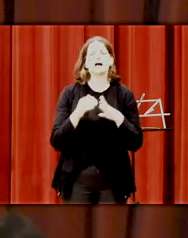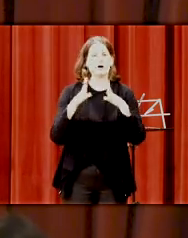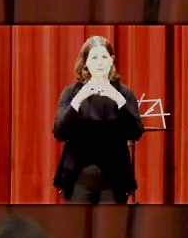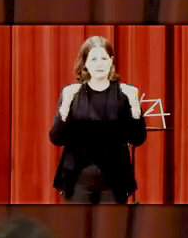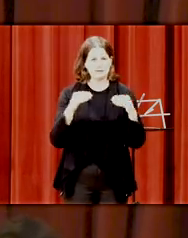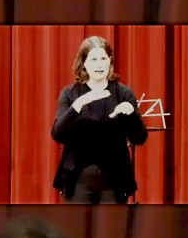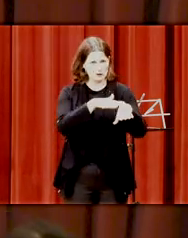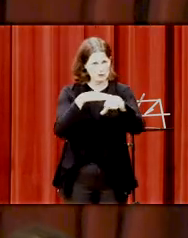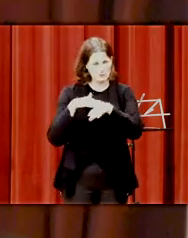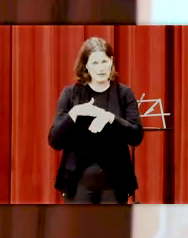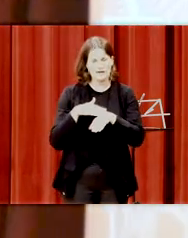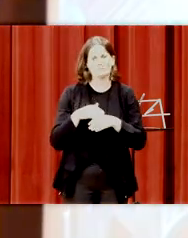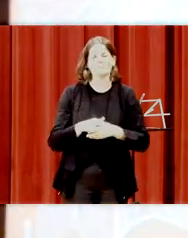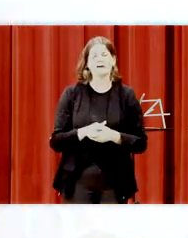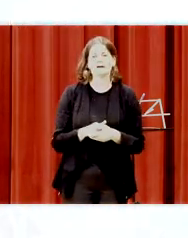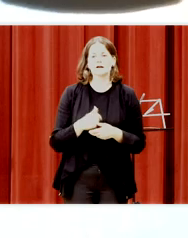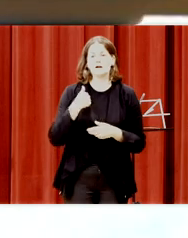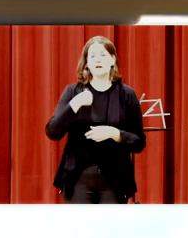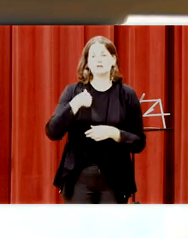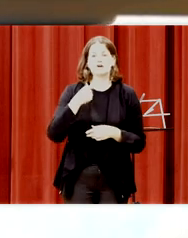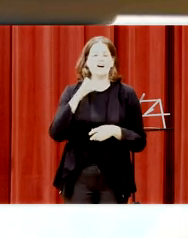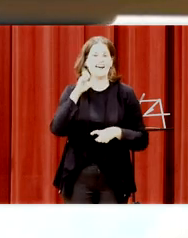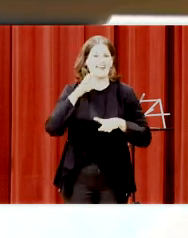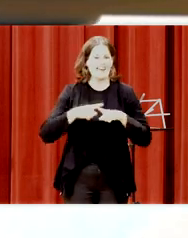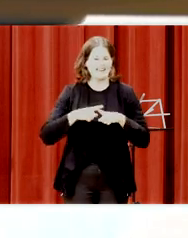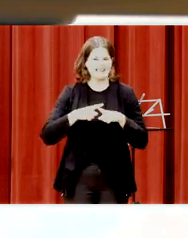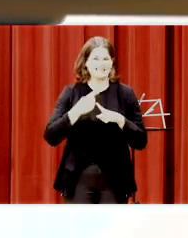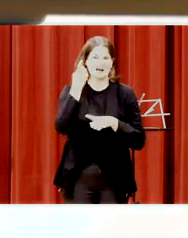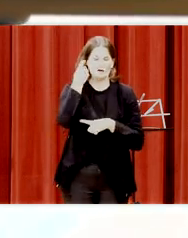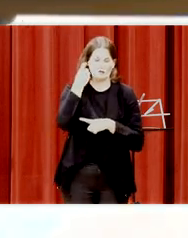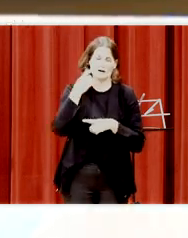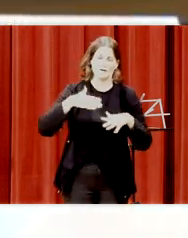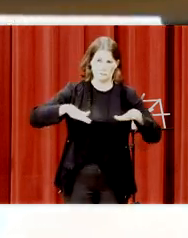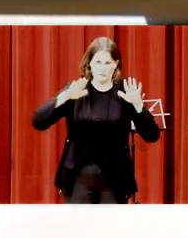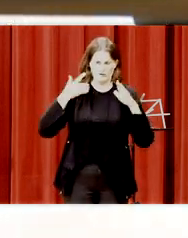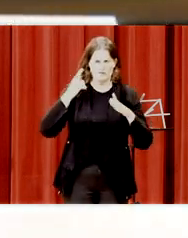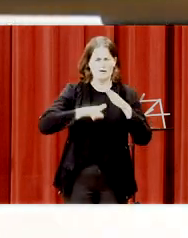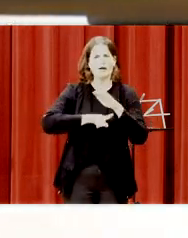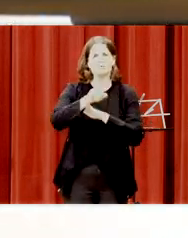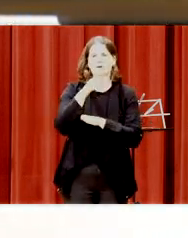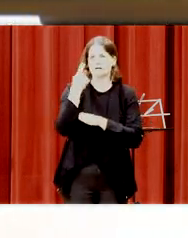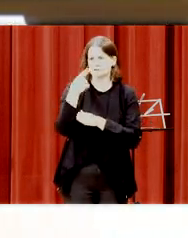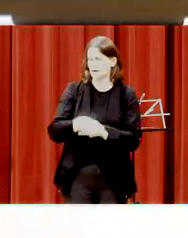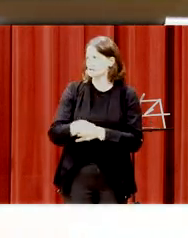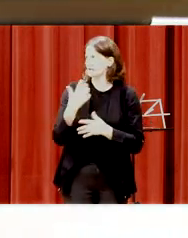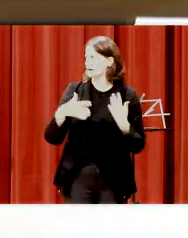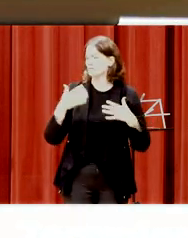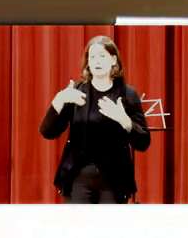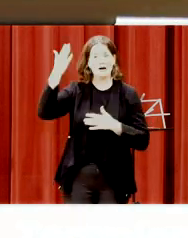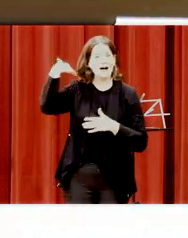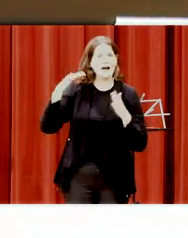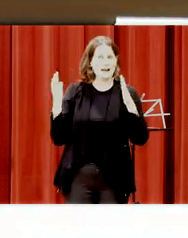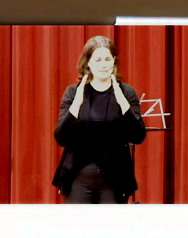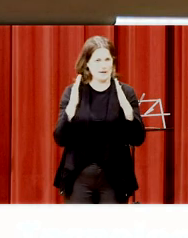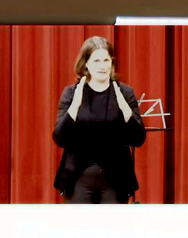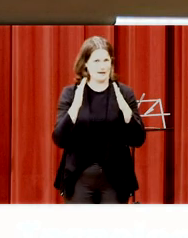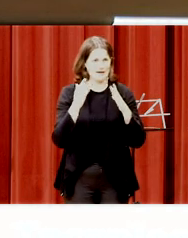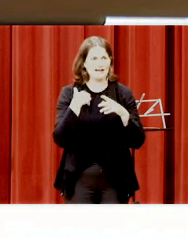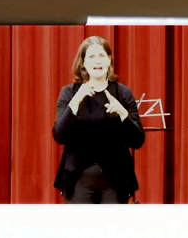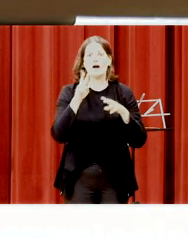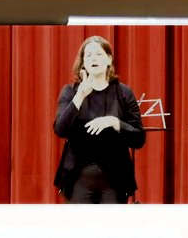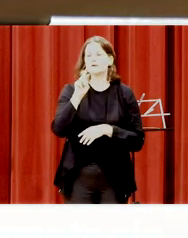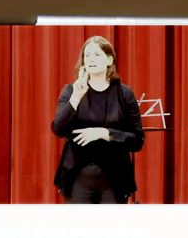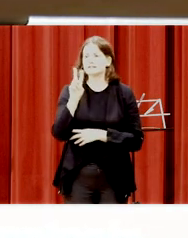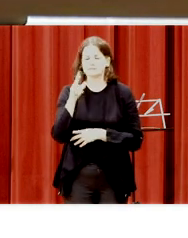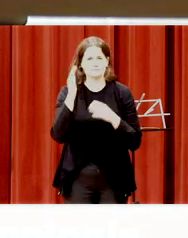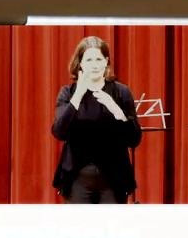en la meva època encara no existia la Rovira i Virgili, era UB, i estàvem uns barracons allà a la laboral, tremendos, ¿vale? Per tant, tot el que hem vist